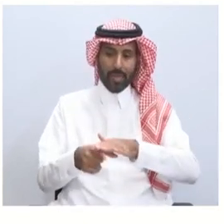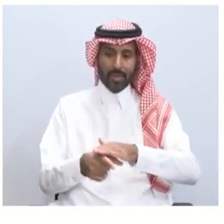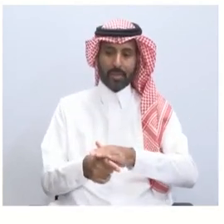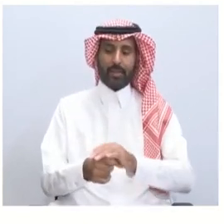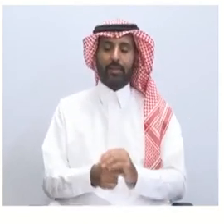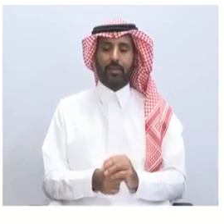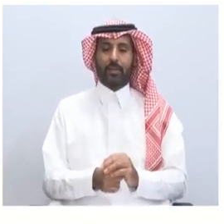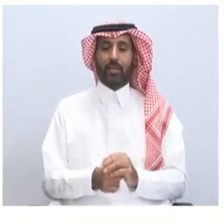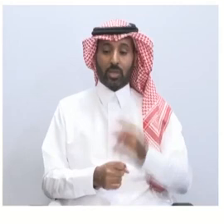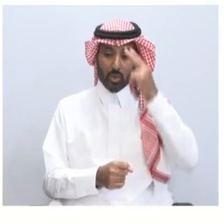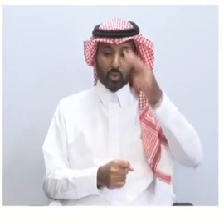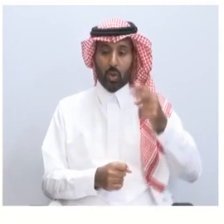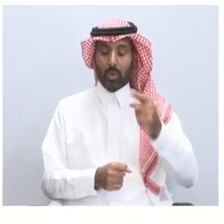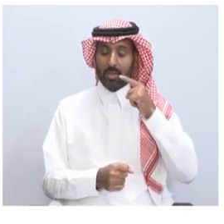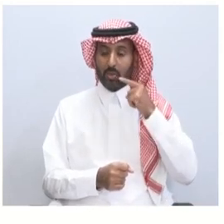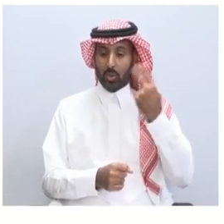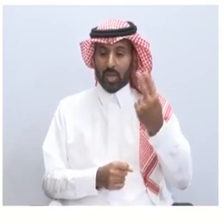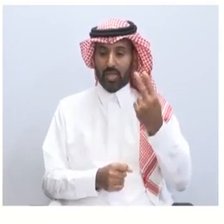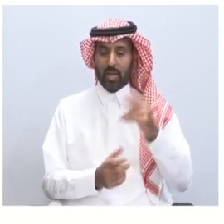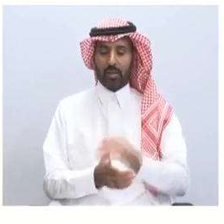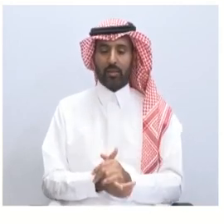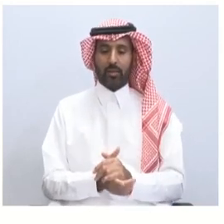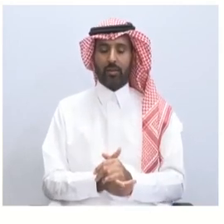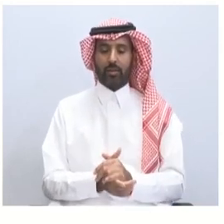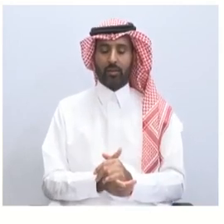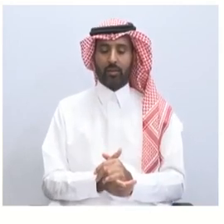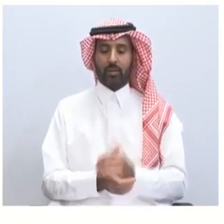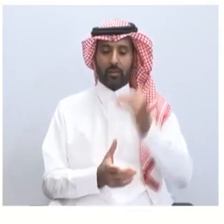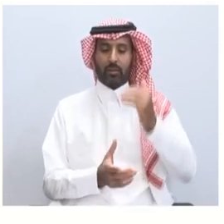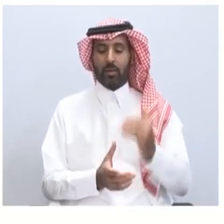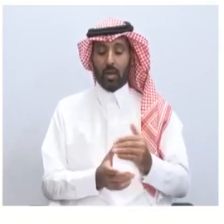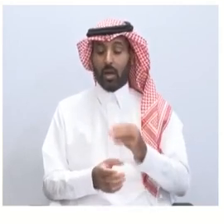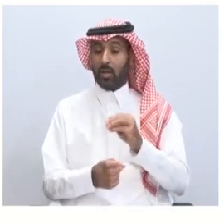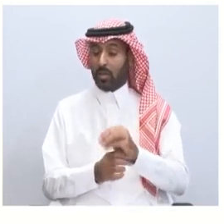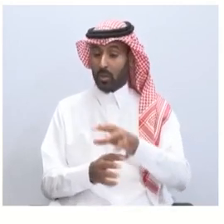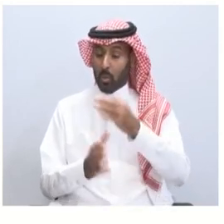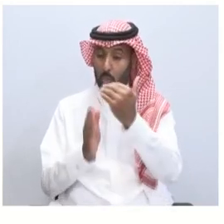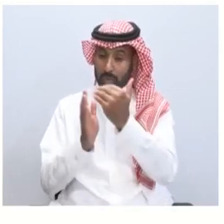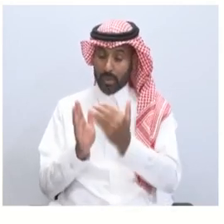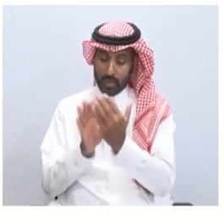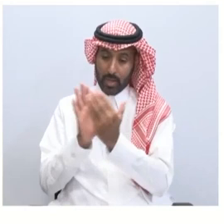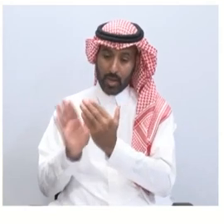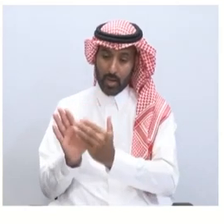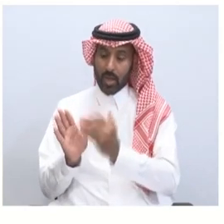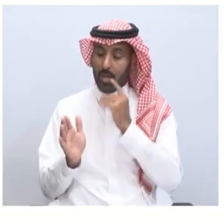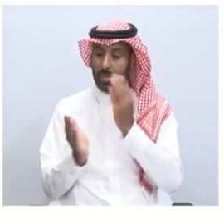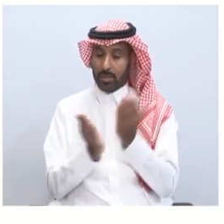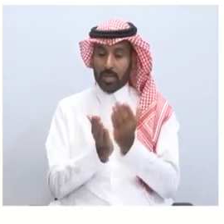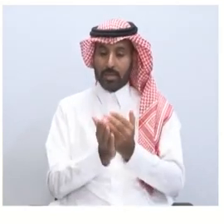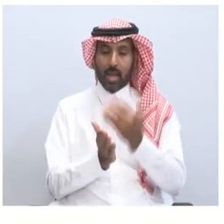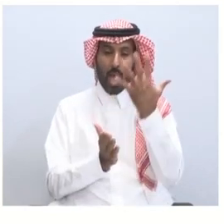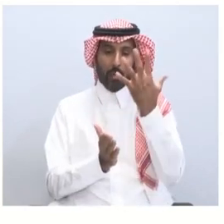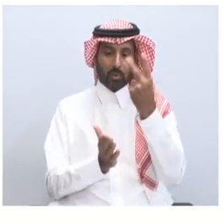الوطني الدوله السعوديه الثانيه حيث تحتوي هذه الوحده على الدرس